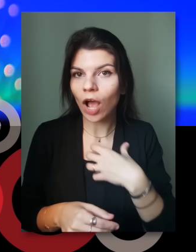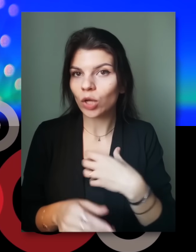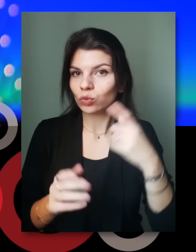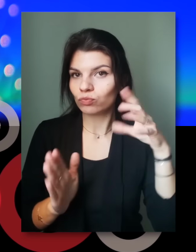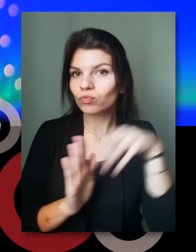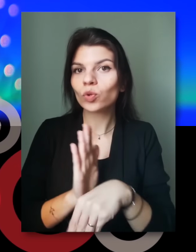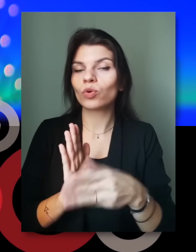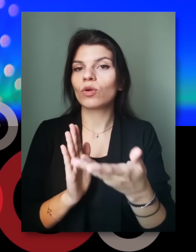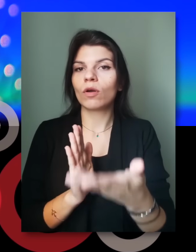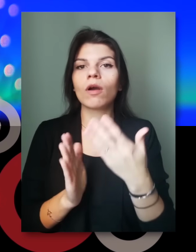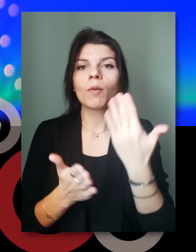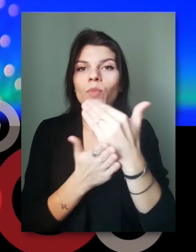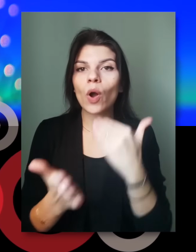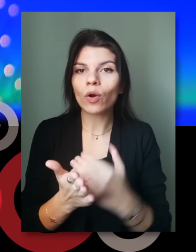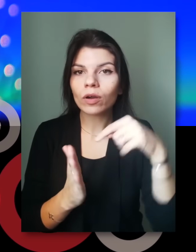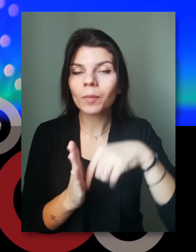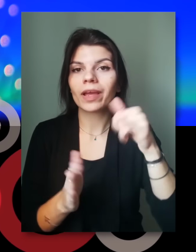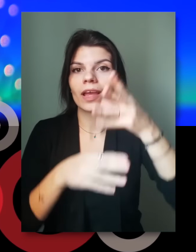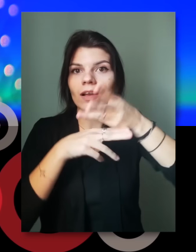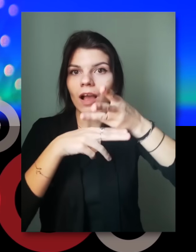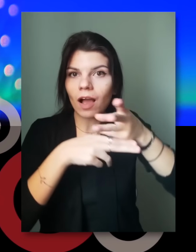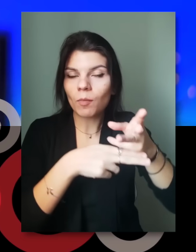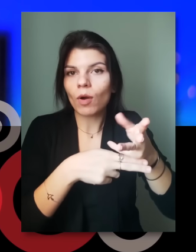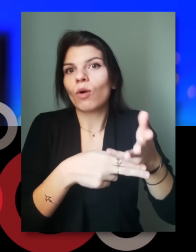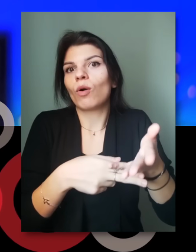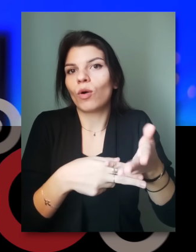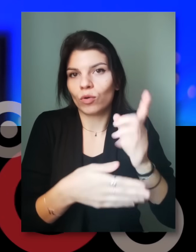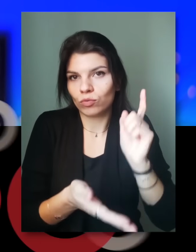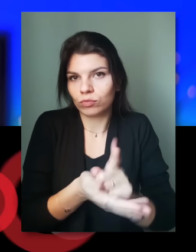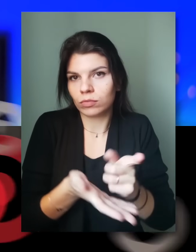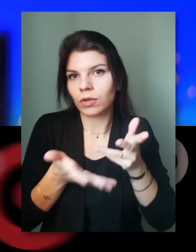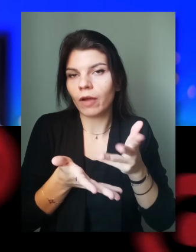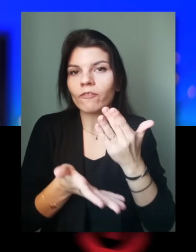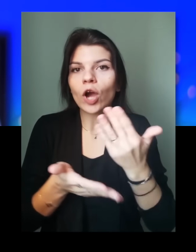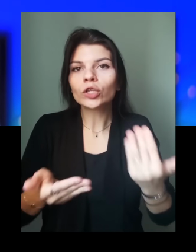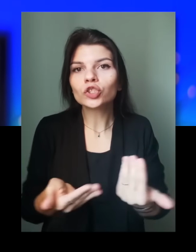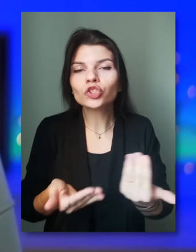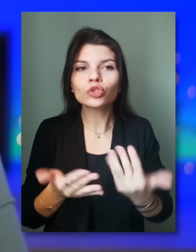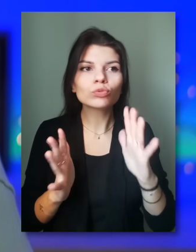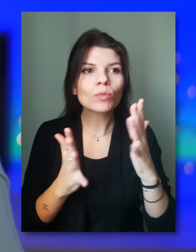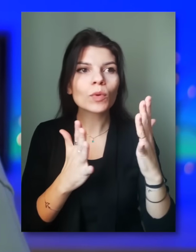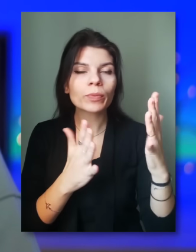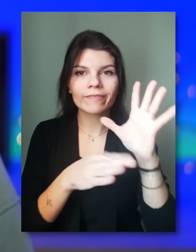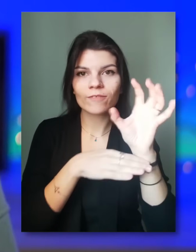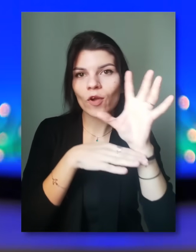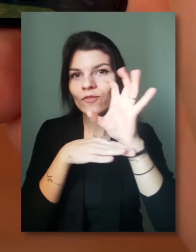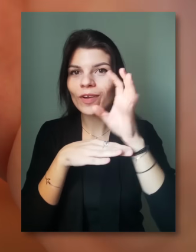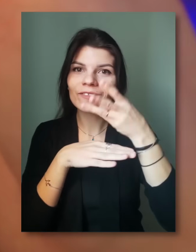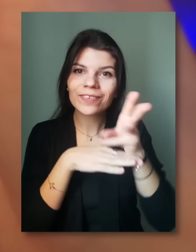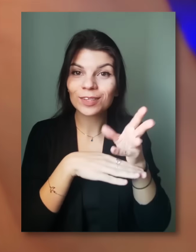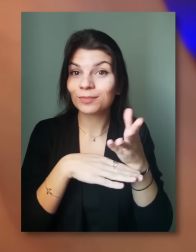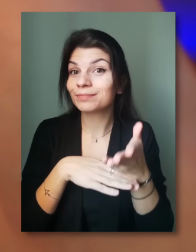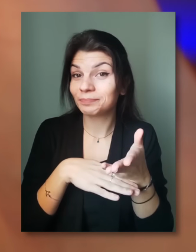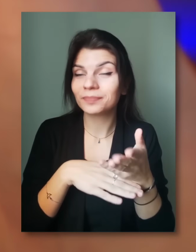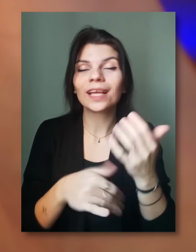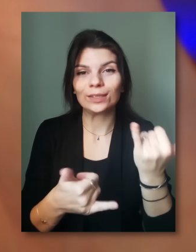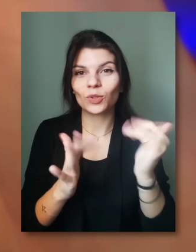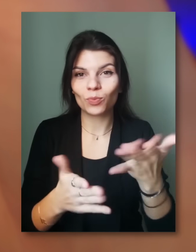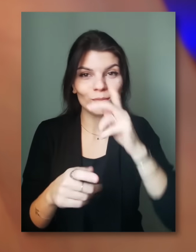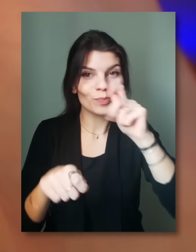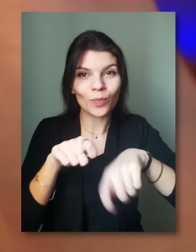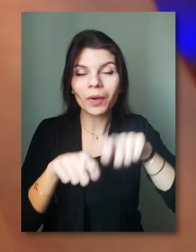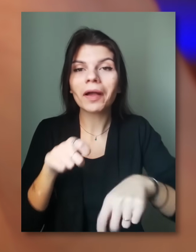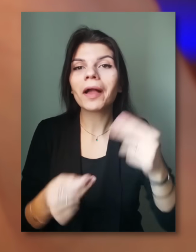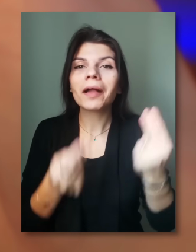часавтономноїроботи,стабільне програмнезабезпеченнятакамери,якідозволятьвам фіксувативажливімоментивашогожиття. Отже,всьогоднішньому